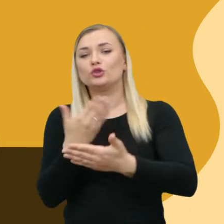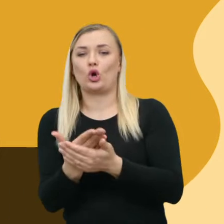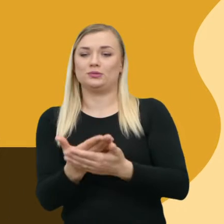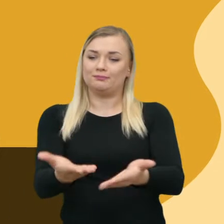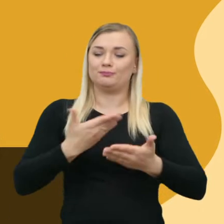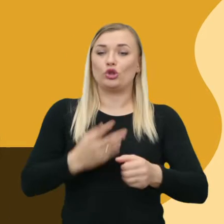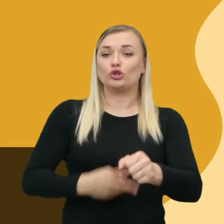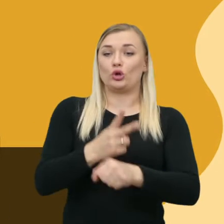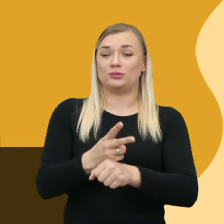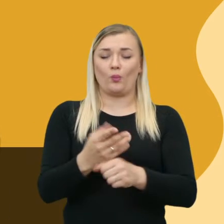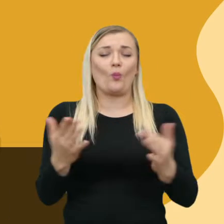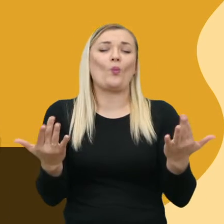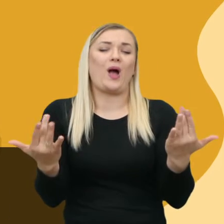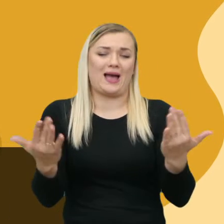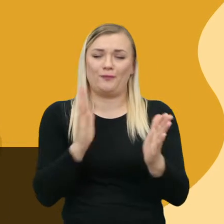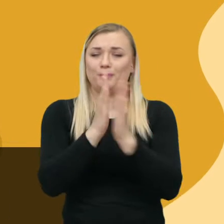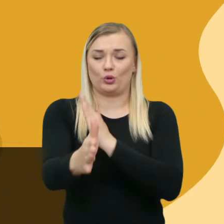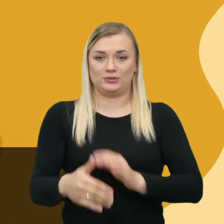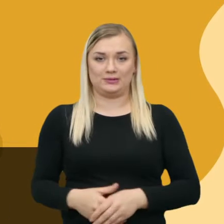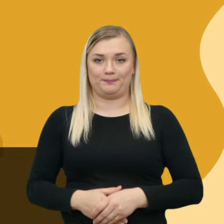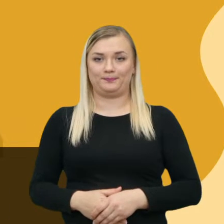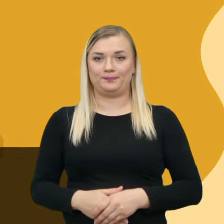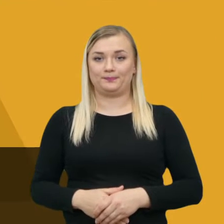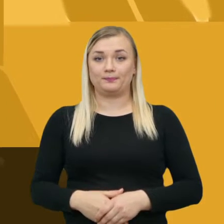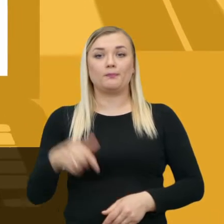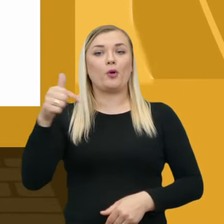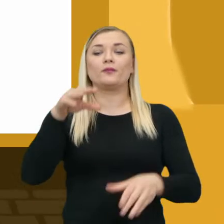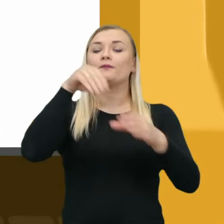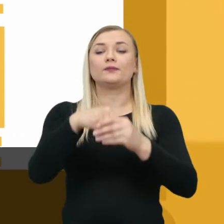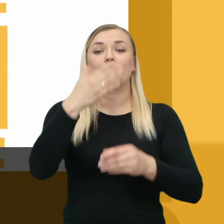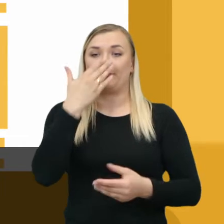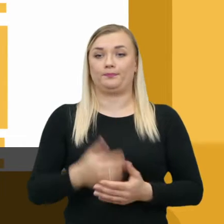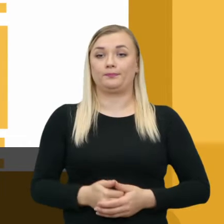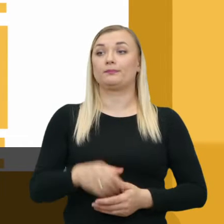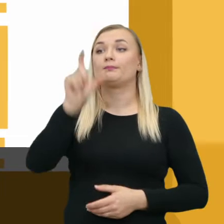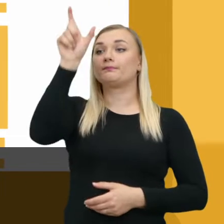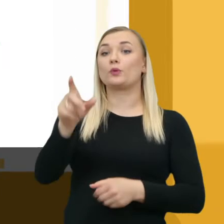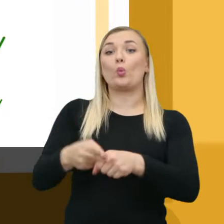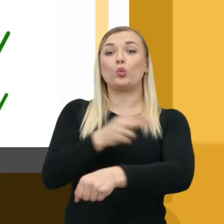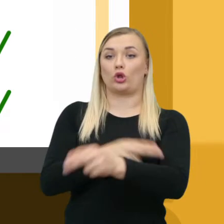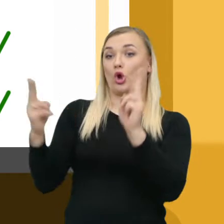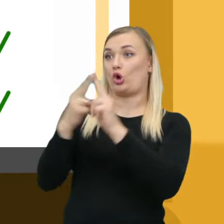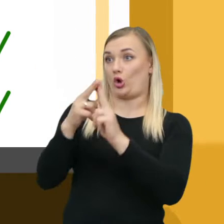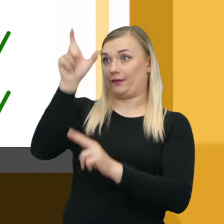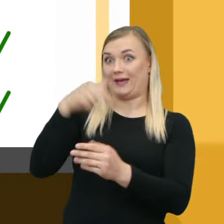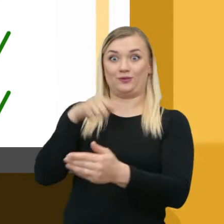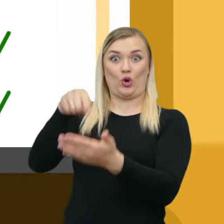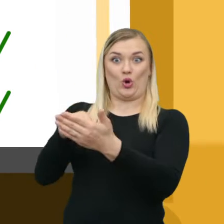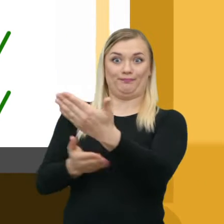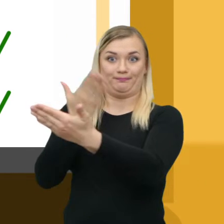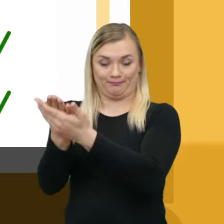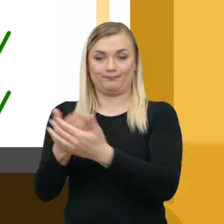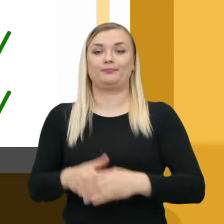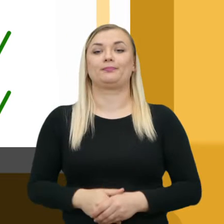Przygotowanie wniosku o zapewnienie dostępności jest proste. Powinien zawierać dane kontaktowe